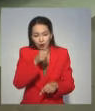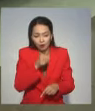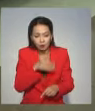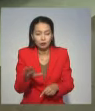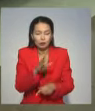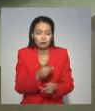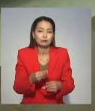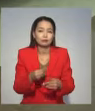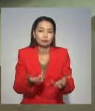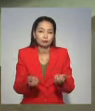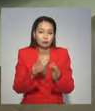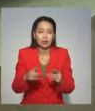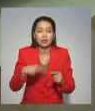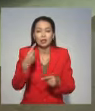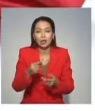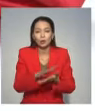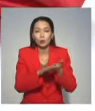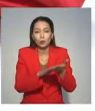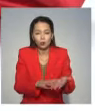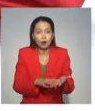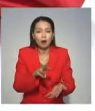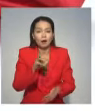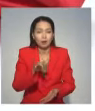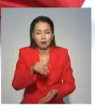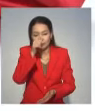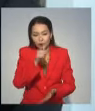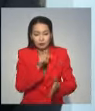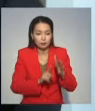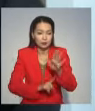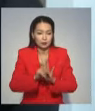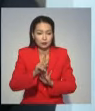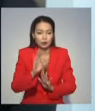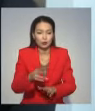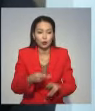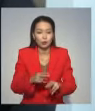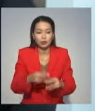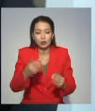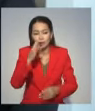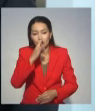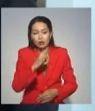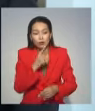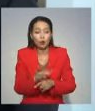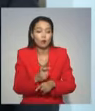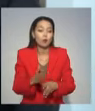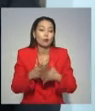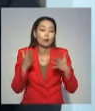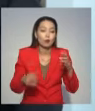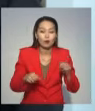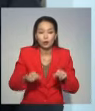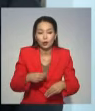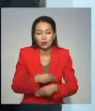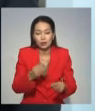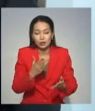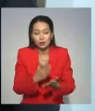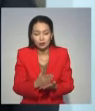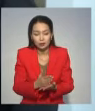Ал келесі өтінім қабылдау кезеңі наурыз айында ашылмақ. Бұл қазақстандықтарға үлкен мүмкіндік беріп жатыр. Қазір